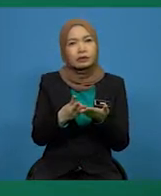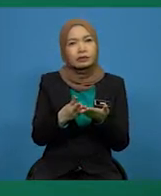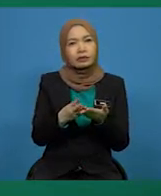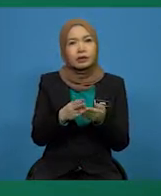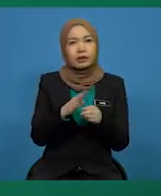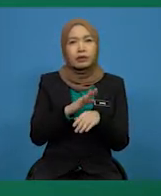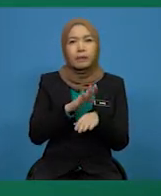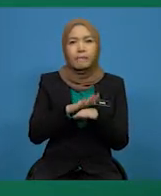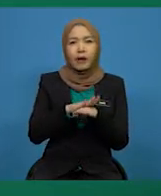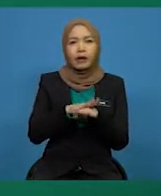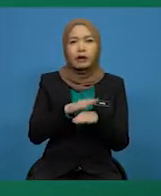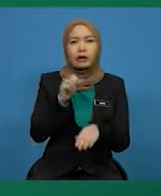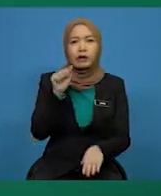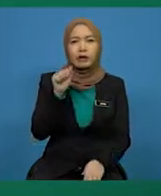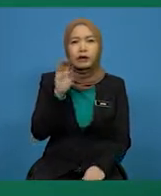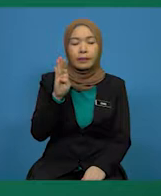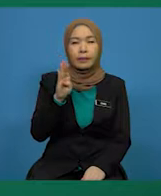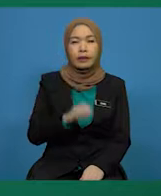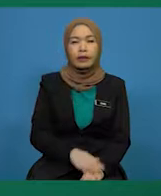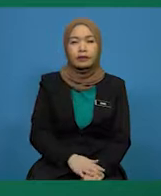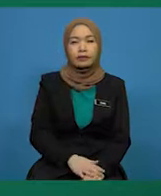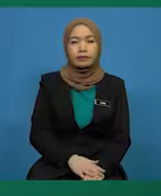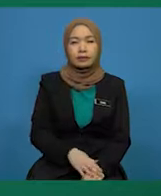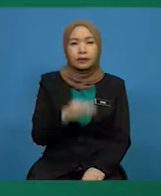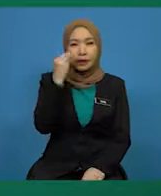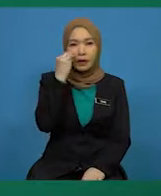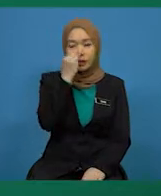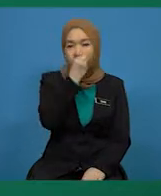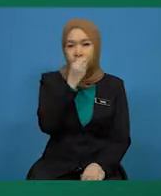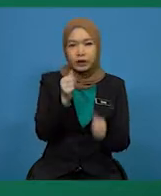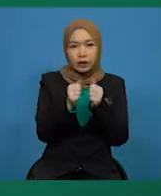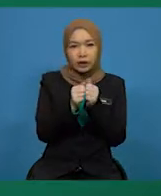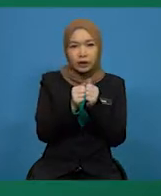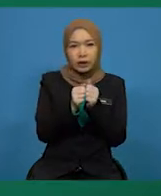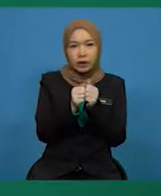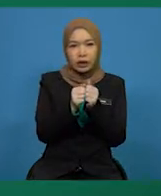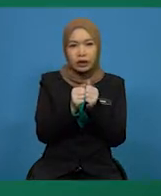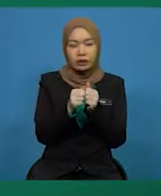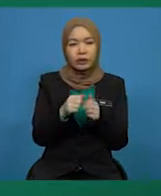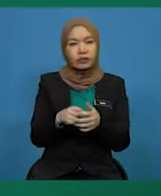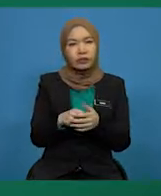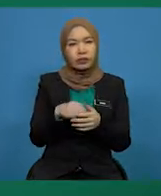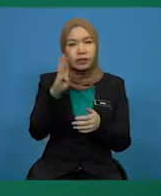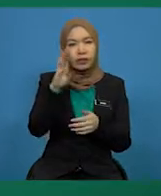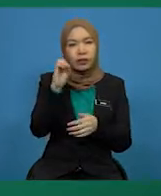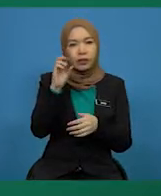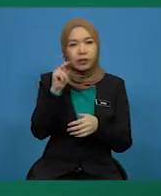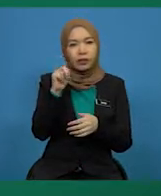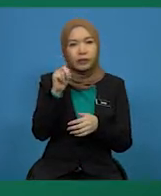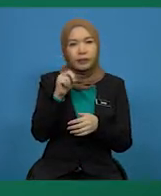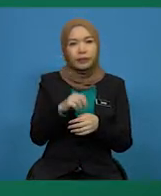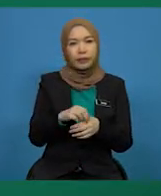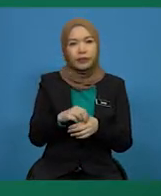Supaya pelajar lebih mudah ingat dan faham, kadar bunga dengan harga bond adalah berhubung secara negatif. Ini